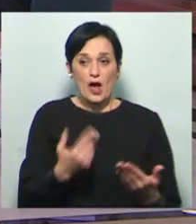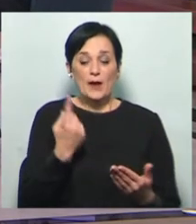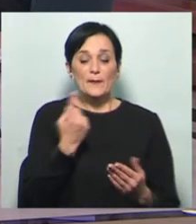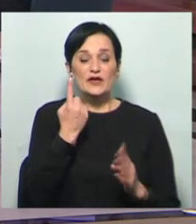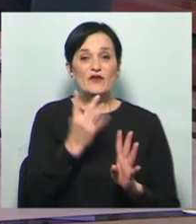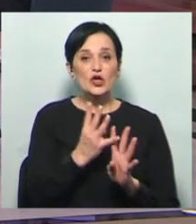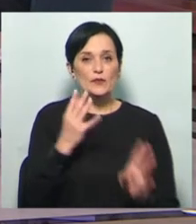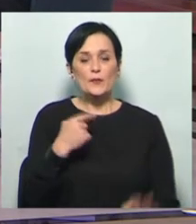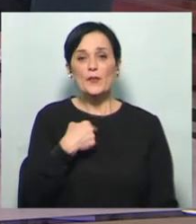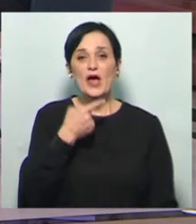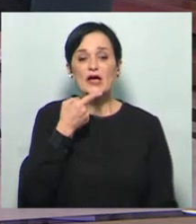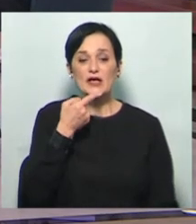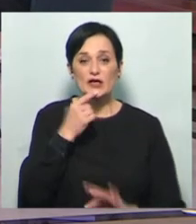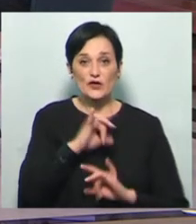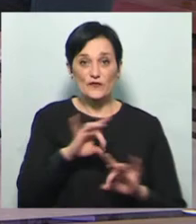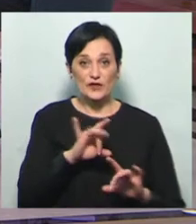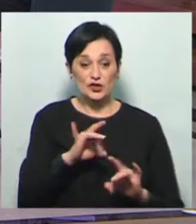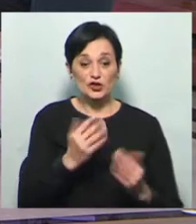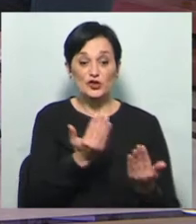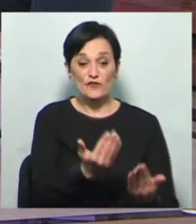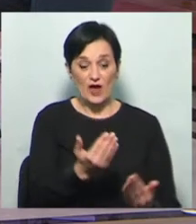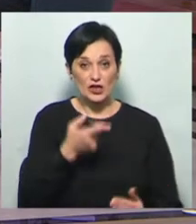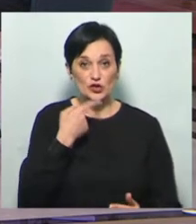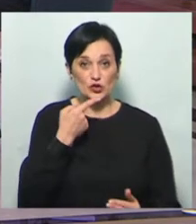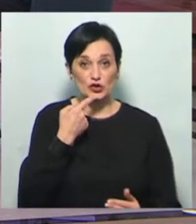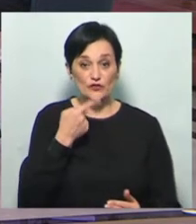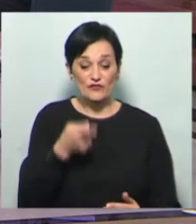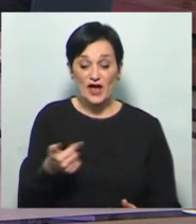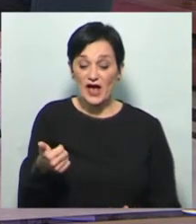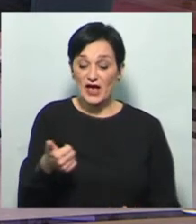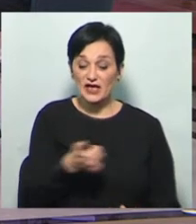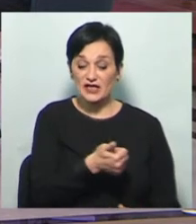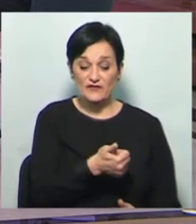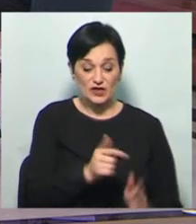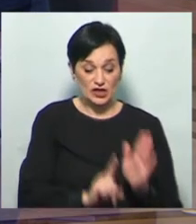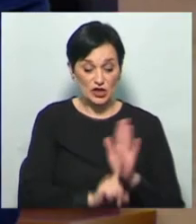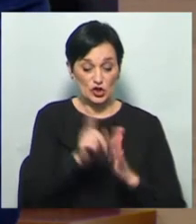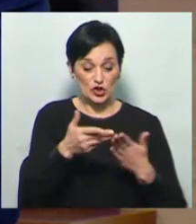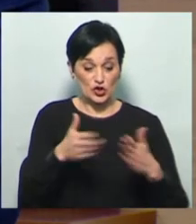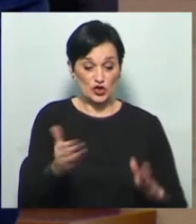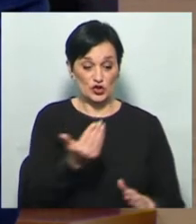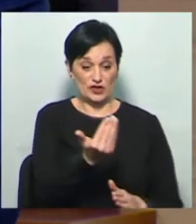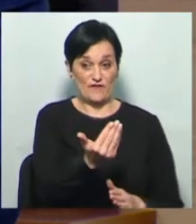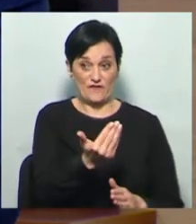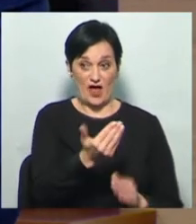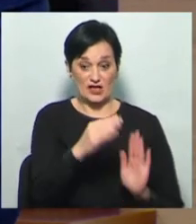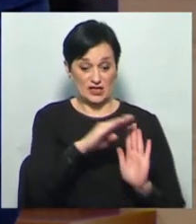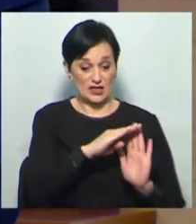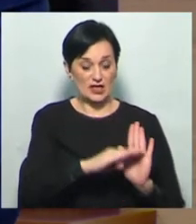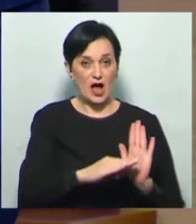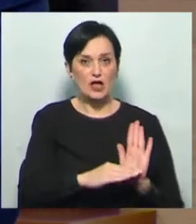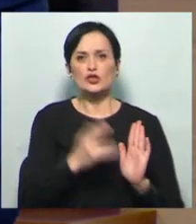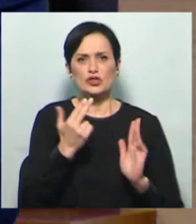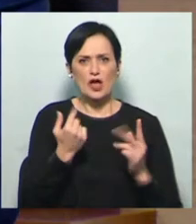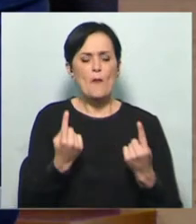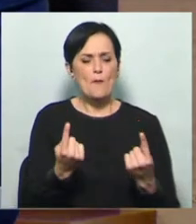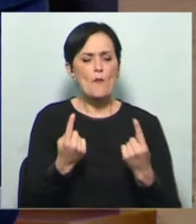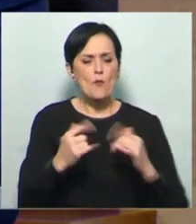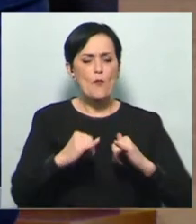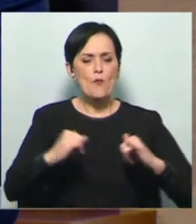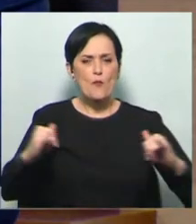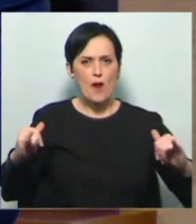რიგში ვიტყვი მას, როგორც თანამძანეთ, რომ ვენურ კვირეული იხსნება თქვენი გადაცემით და ვიტყვი, რომ მასშტაბი საკმაოდ ფართოა